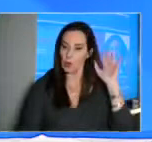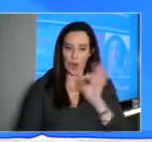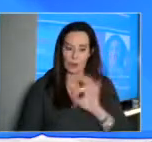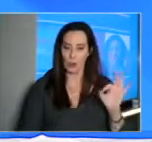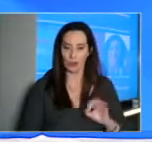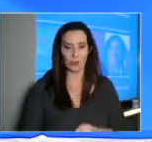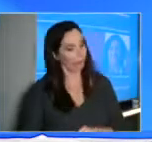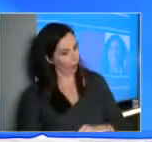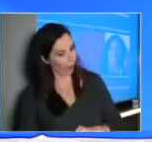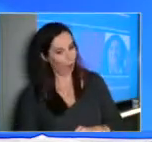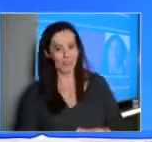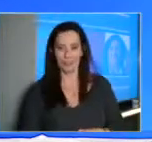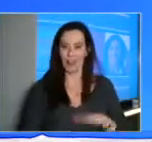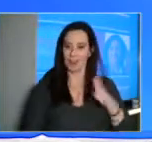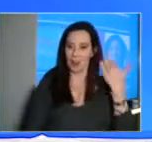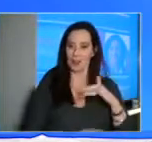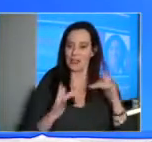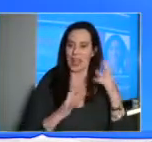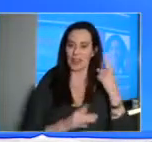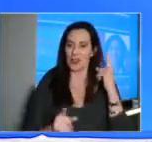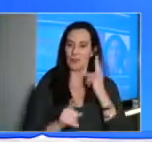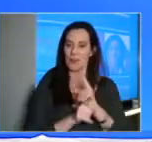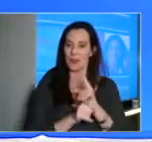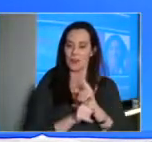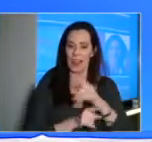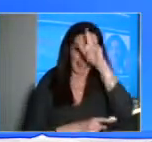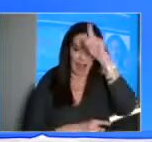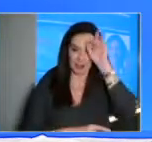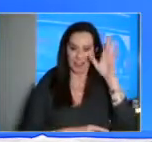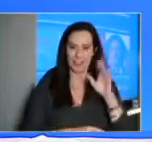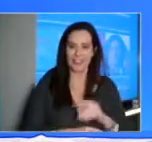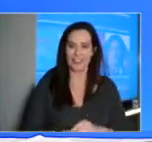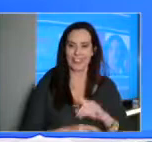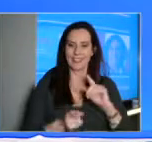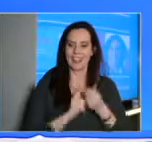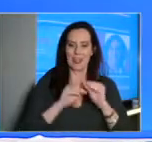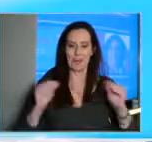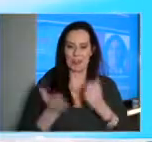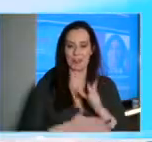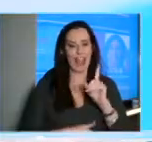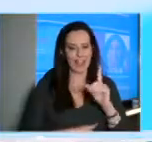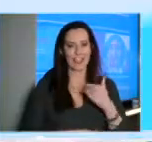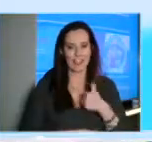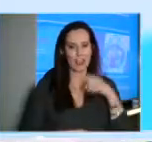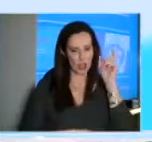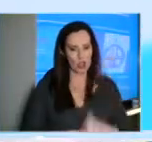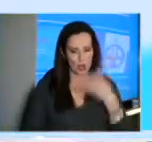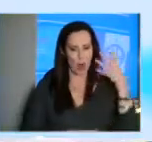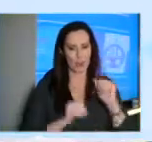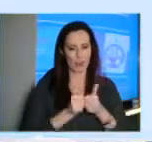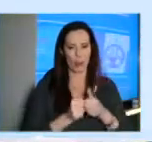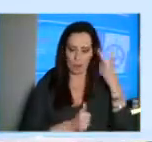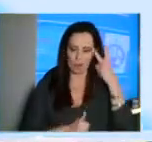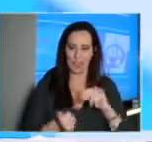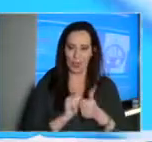מצוין. או. אפילו היה לי משחק אחד נגד ריאל מדריד, שהחלפתי את המאמן הקבוע. אז אני איש שאוהב ספורט,